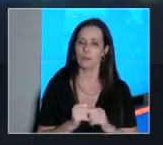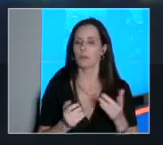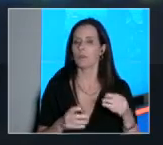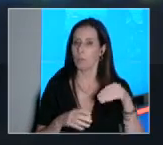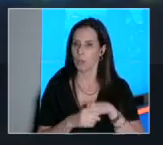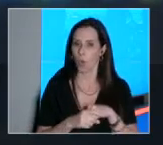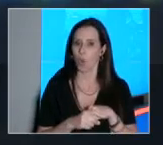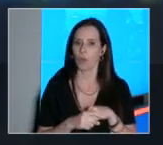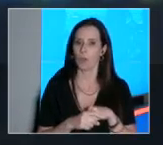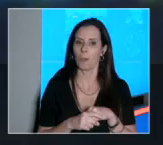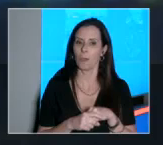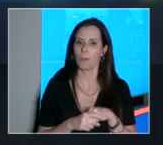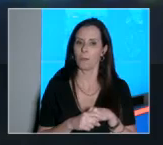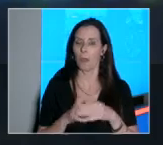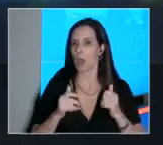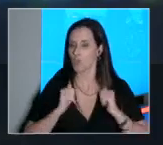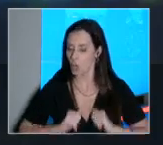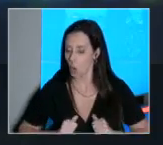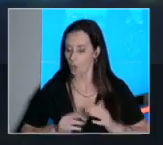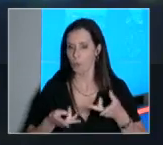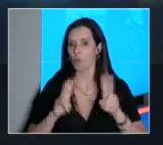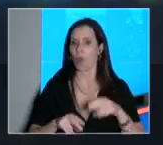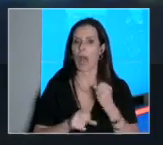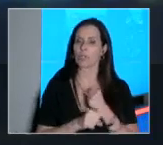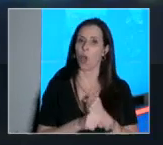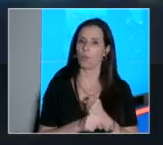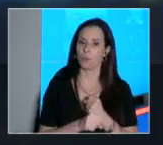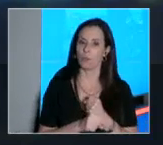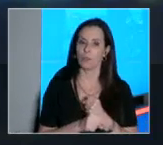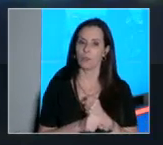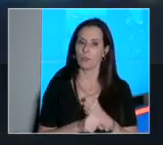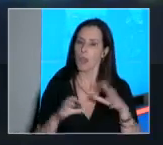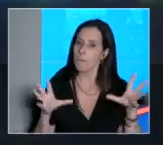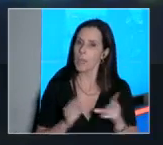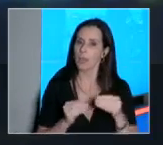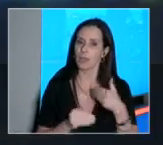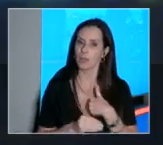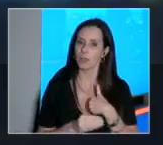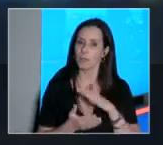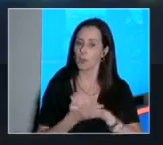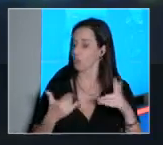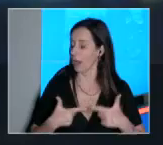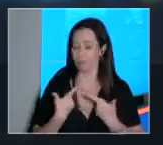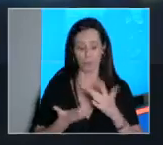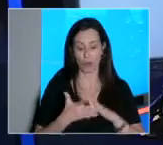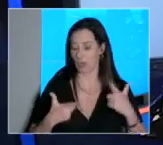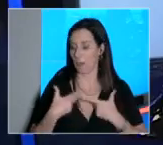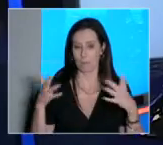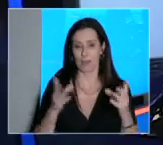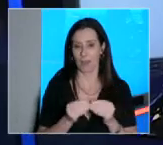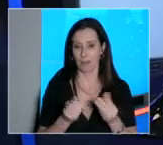בגבולות מה שנוח לו ומה שהוא יכול לעשות, וביחד אנחנו פשוט חיים, פשוט חיים